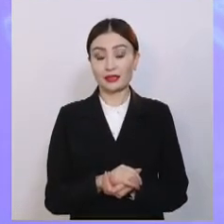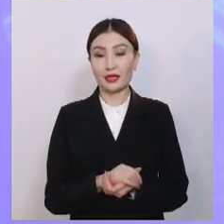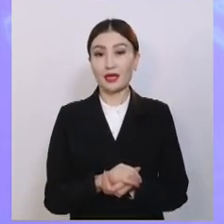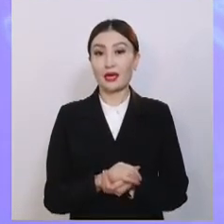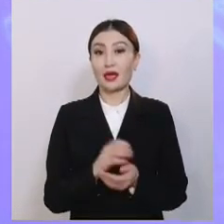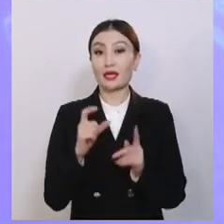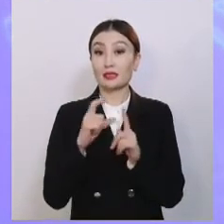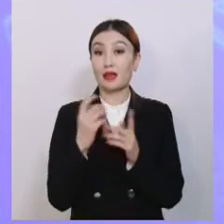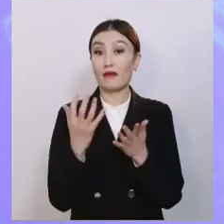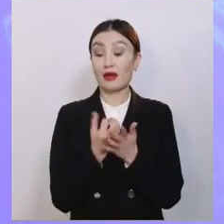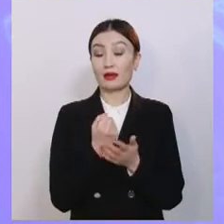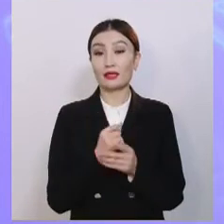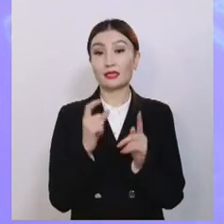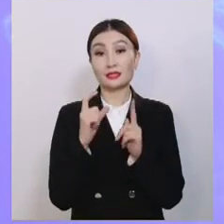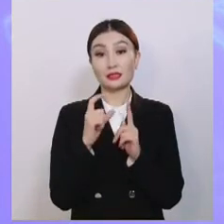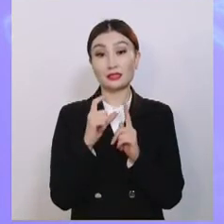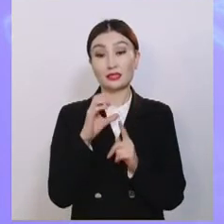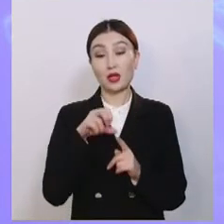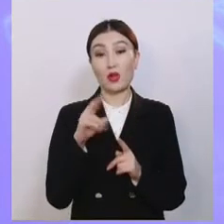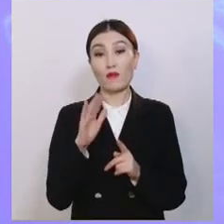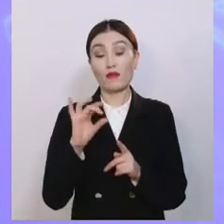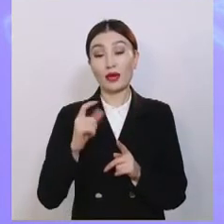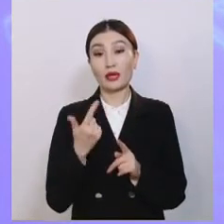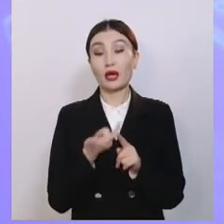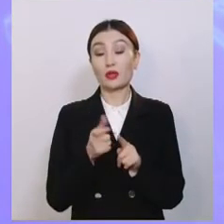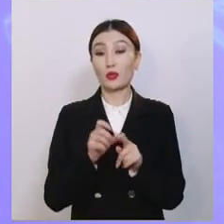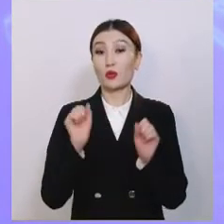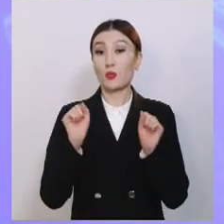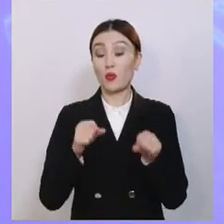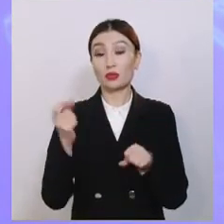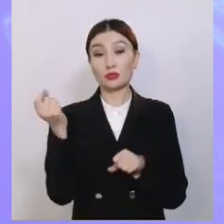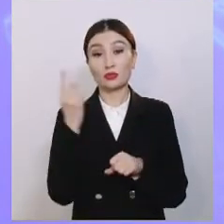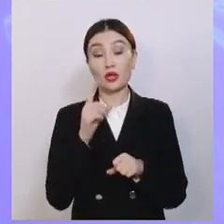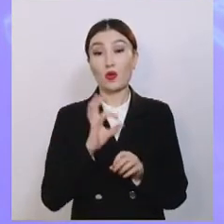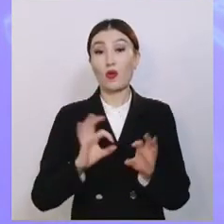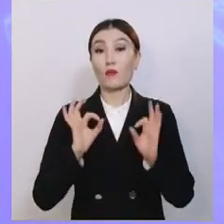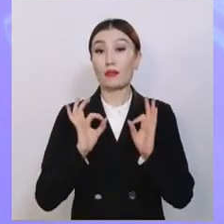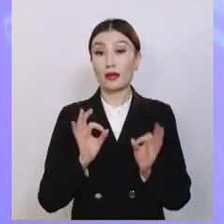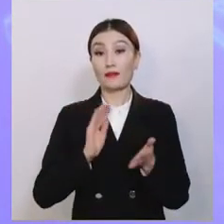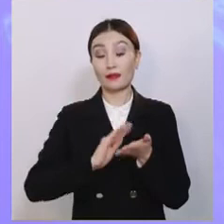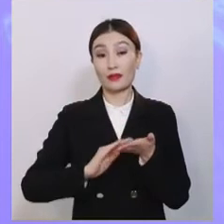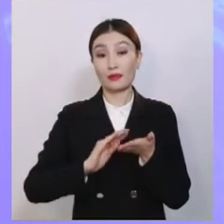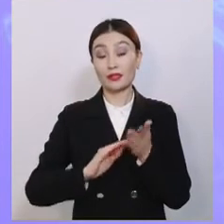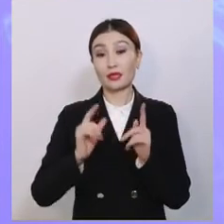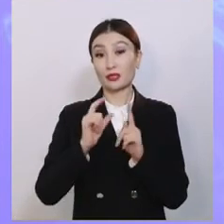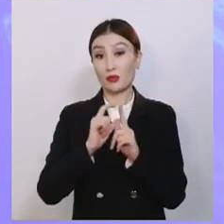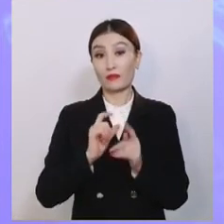Отгадайте слова. Словарь, в котором можно узнать о правильном написании